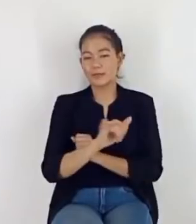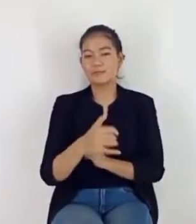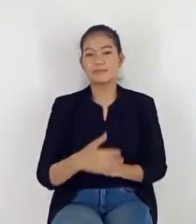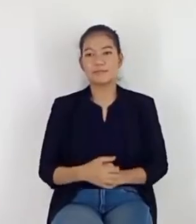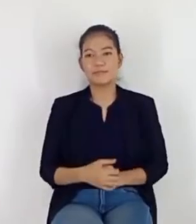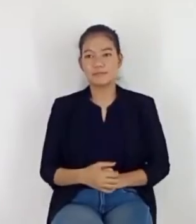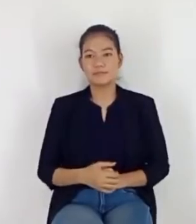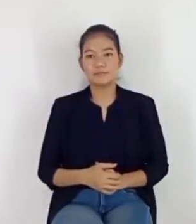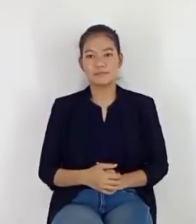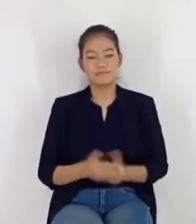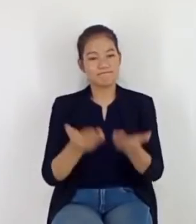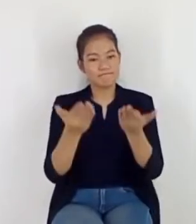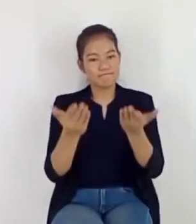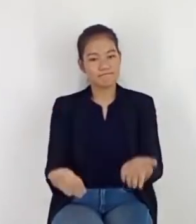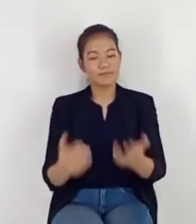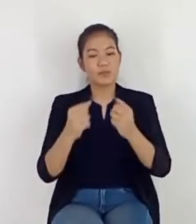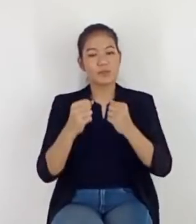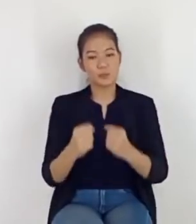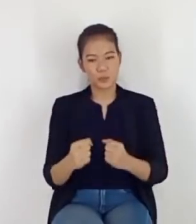Silakan duduk.